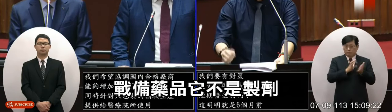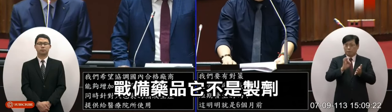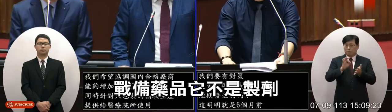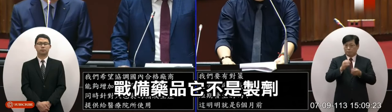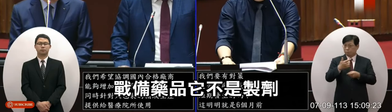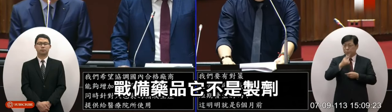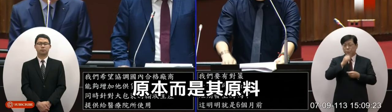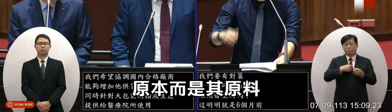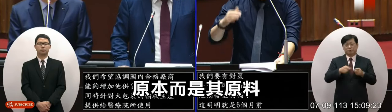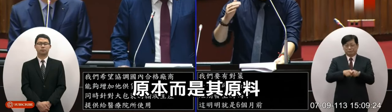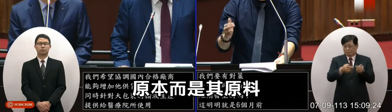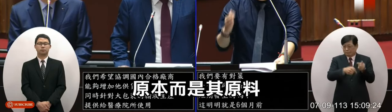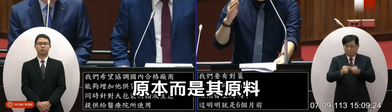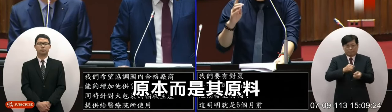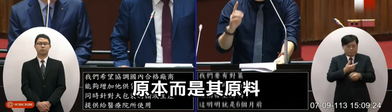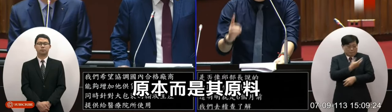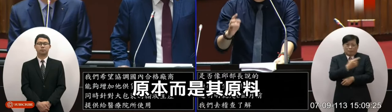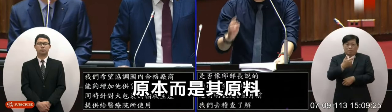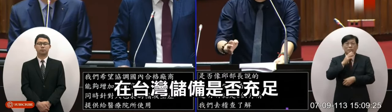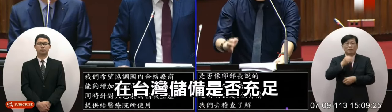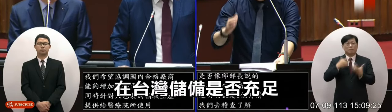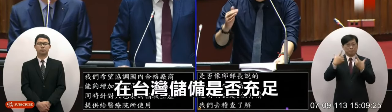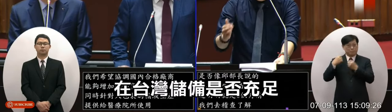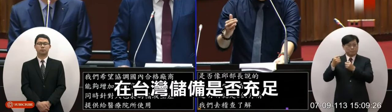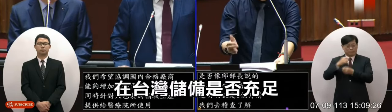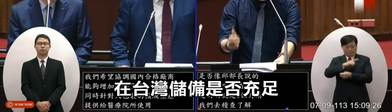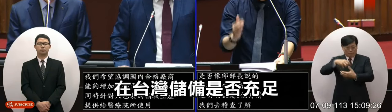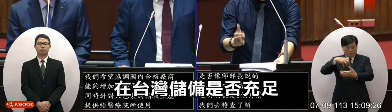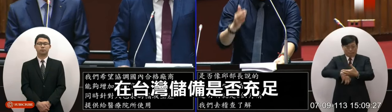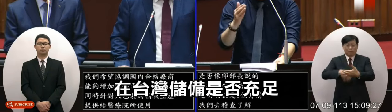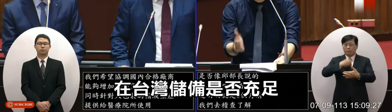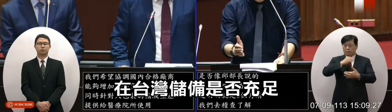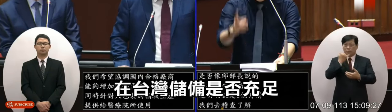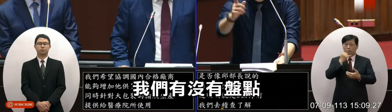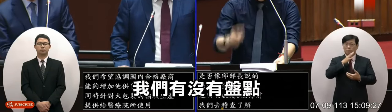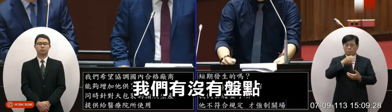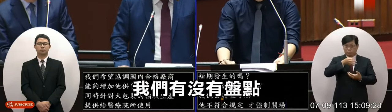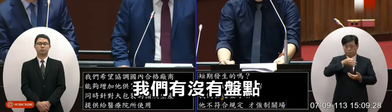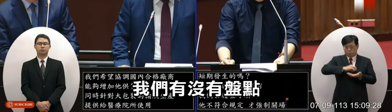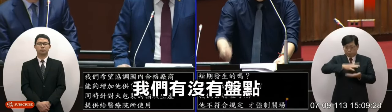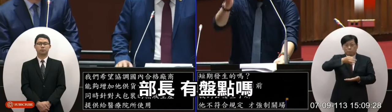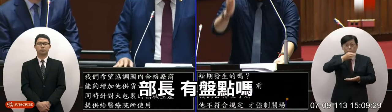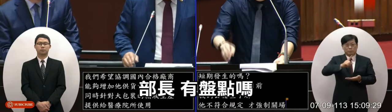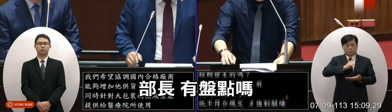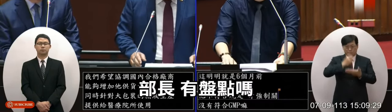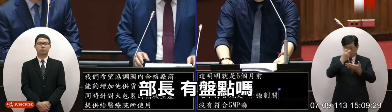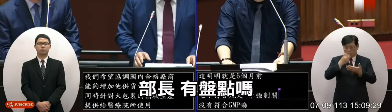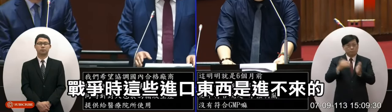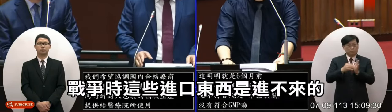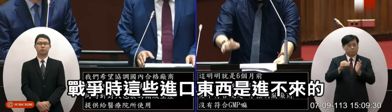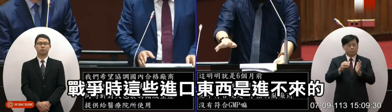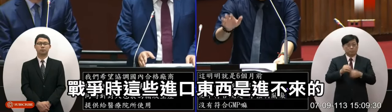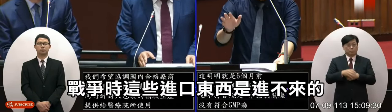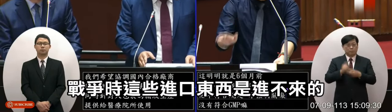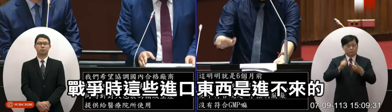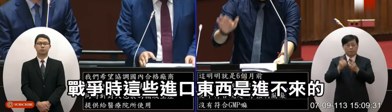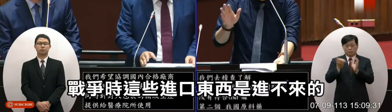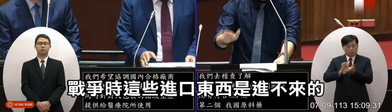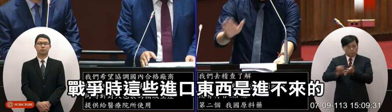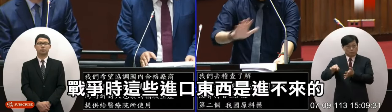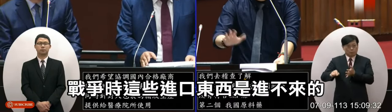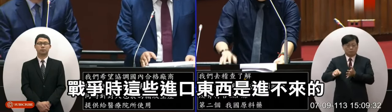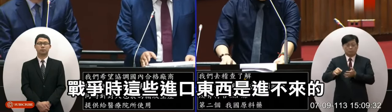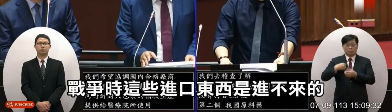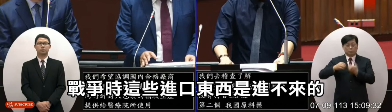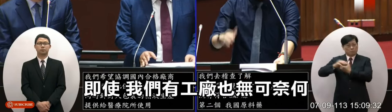不是制剂呢，而是其原料在台湾储备是否充足，我们有没有盘点？部长有盘点吗？战争时这些进口东